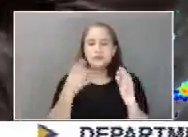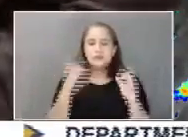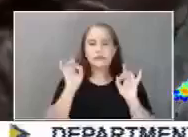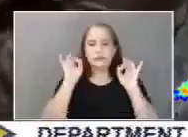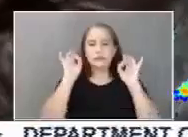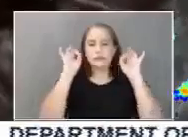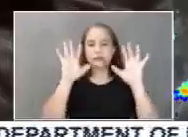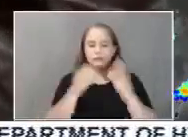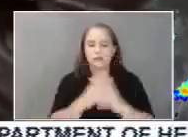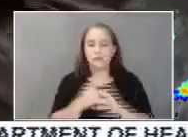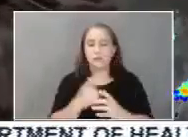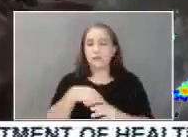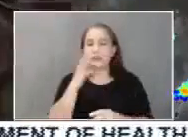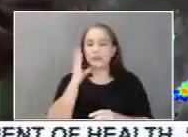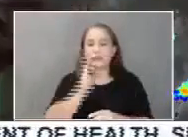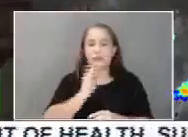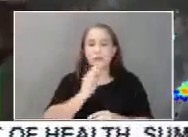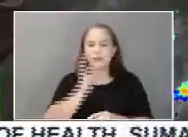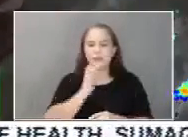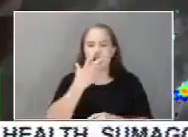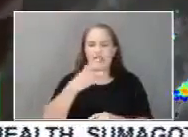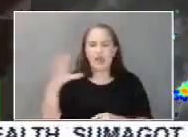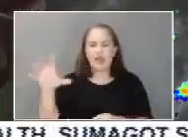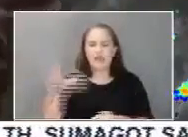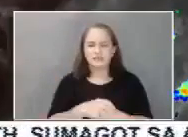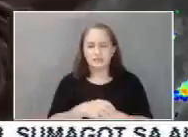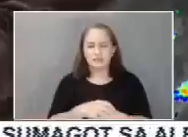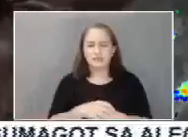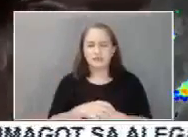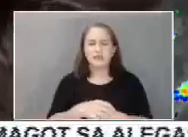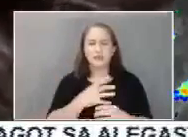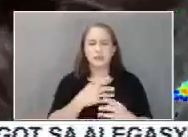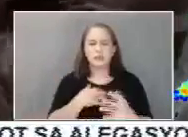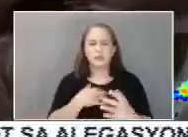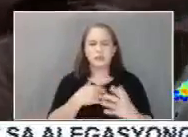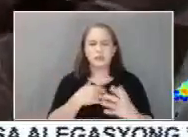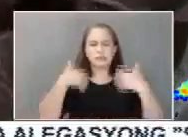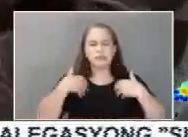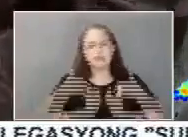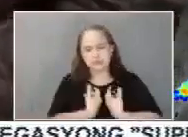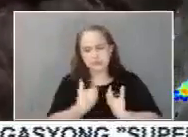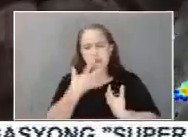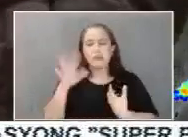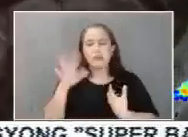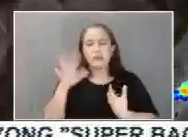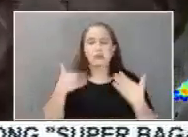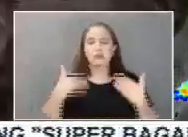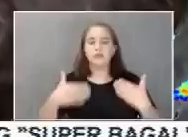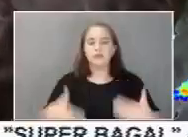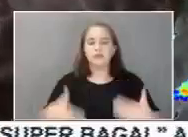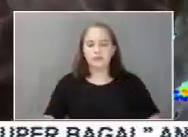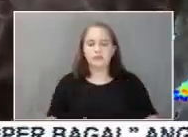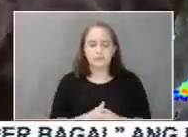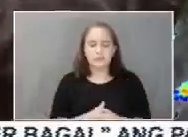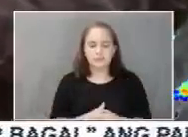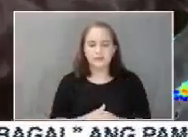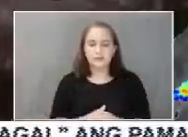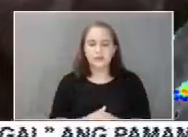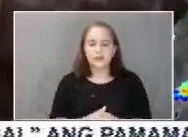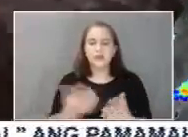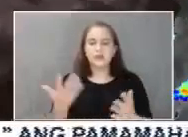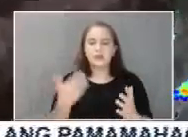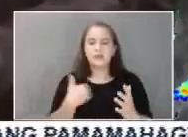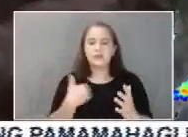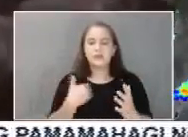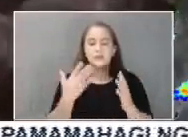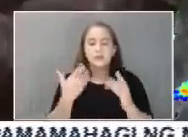Western Luzon, dito rin sa may karagatan sa paligid ng Palawan at sa inland seas ng Visayas